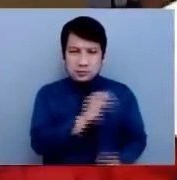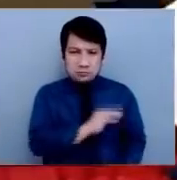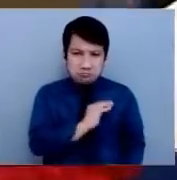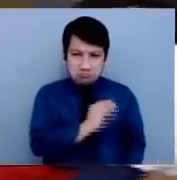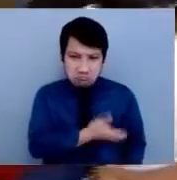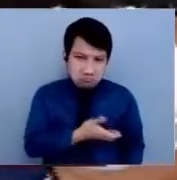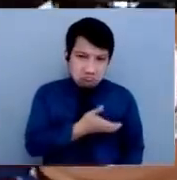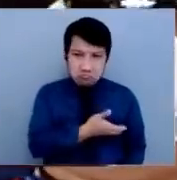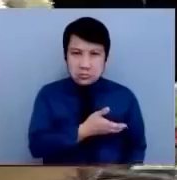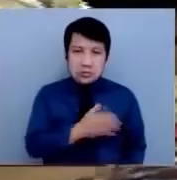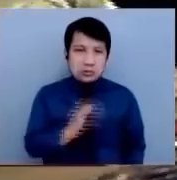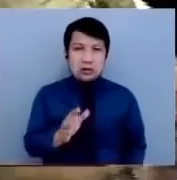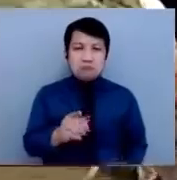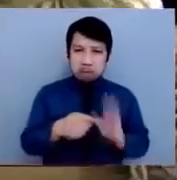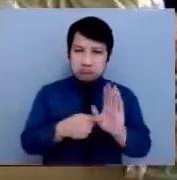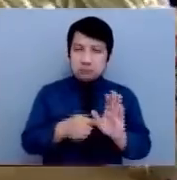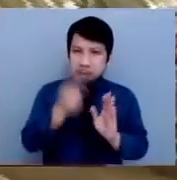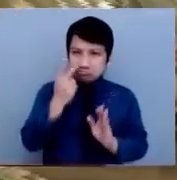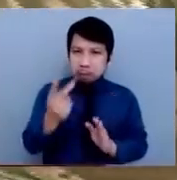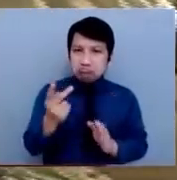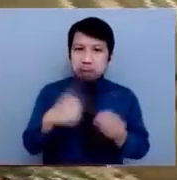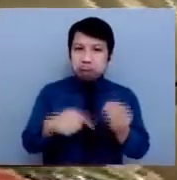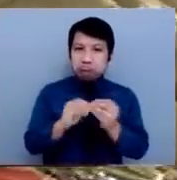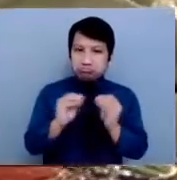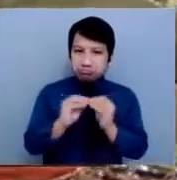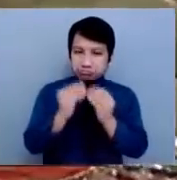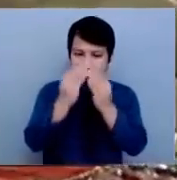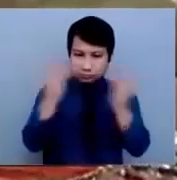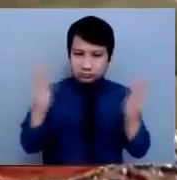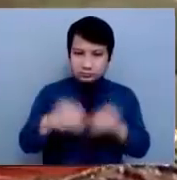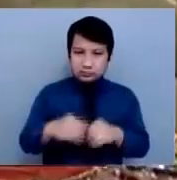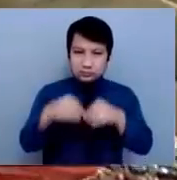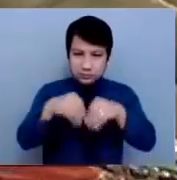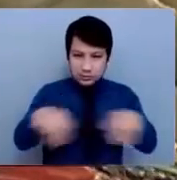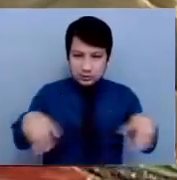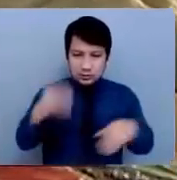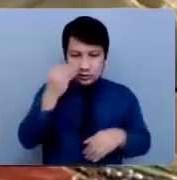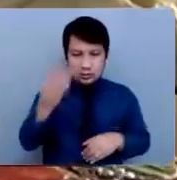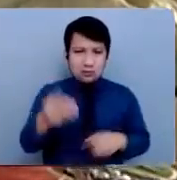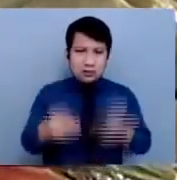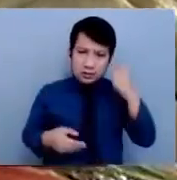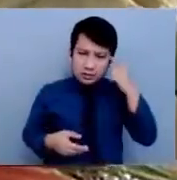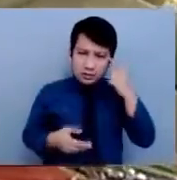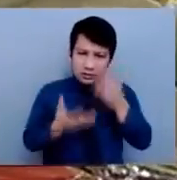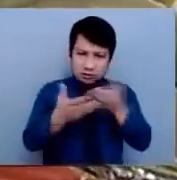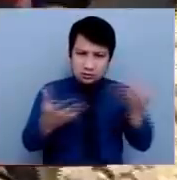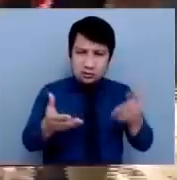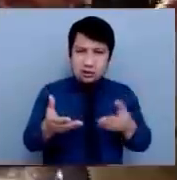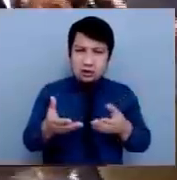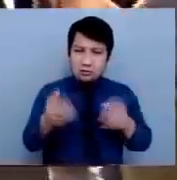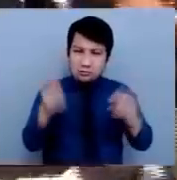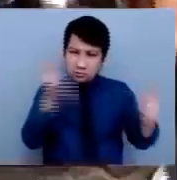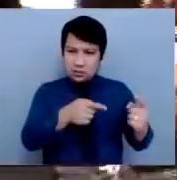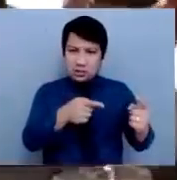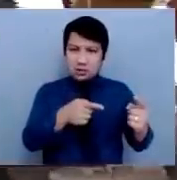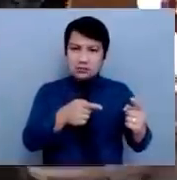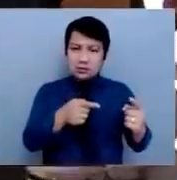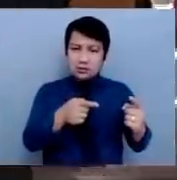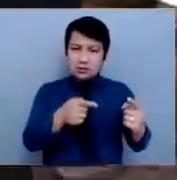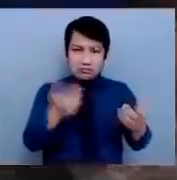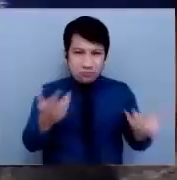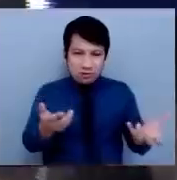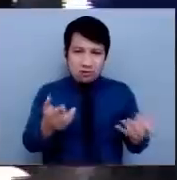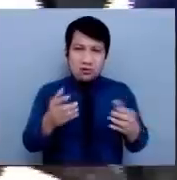yan ay maliwanag na eh. Kung yun lang ang pag-uusapan, no, yung ground na yan. I think ang magiging aspeto ng apila o